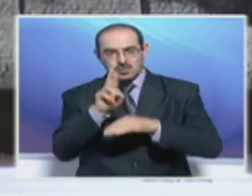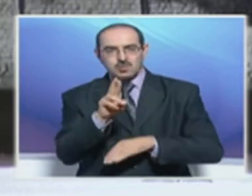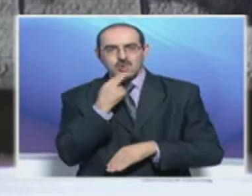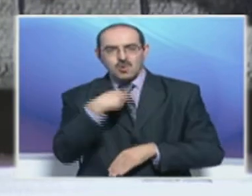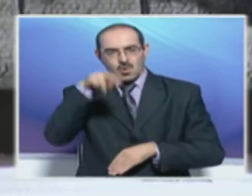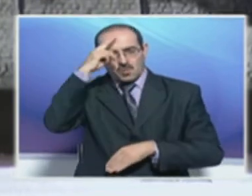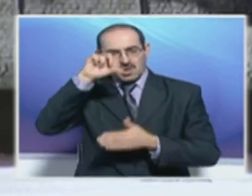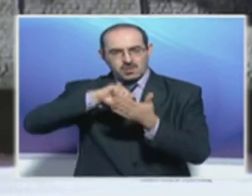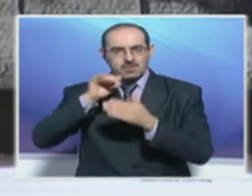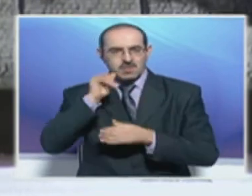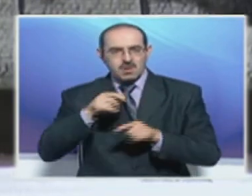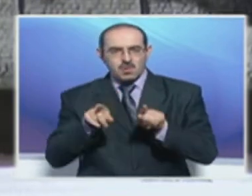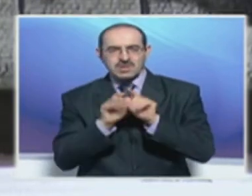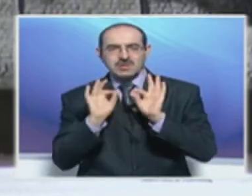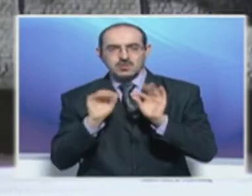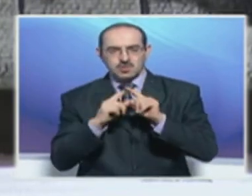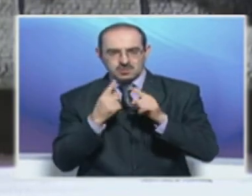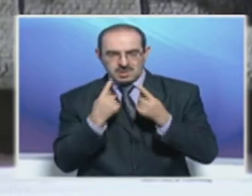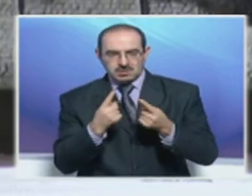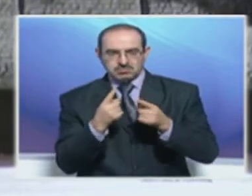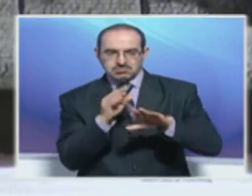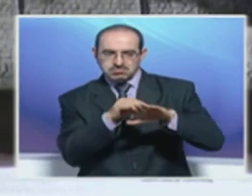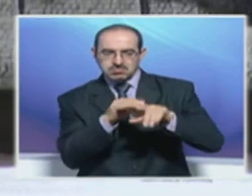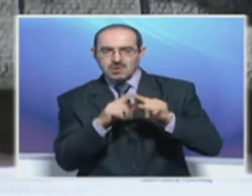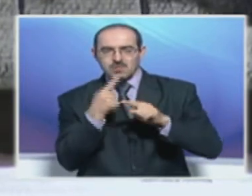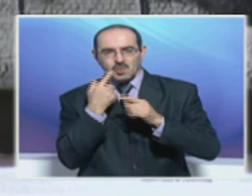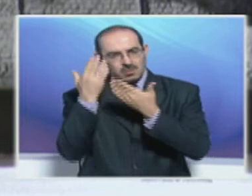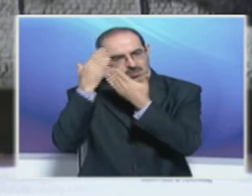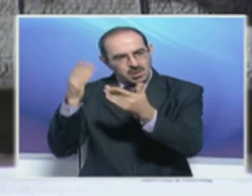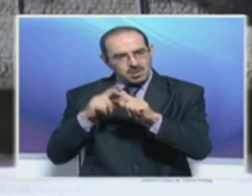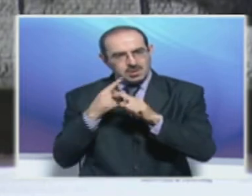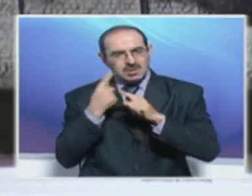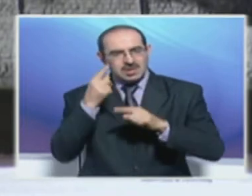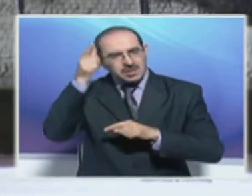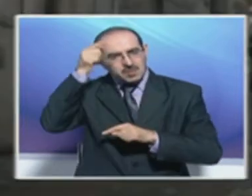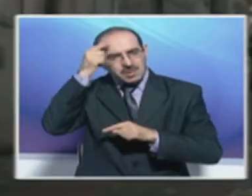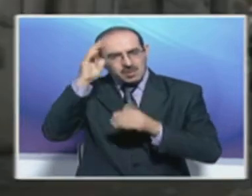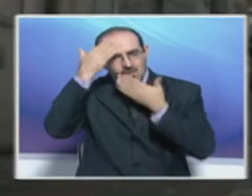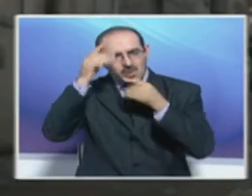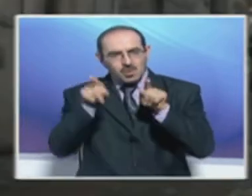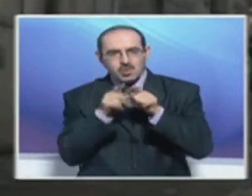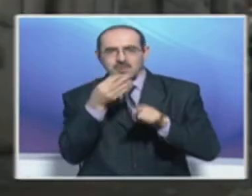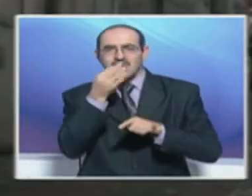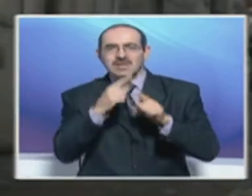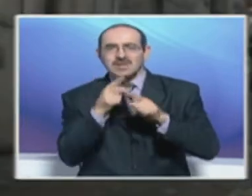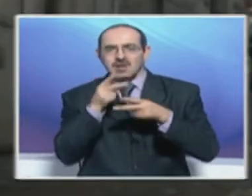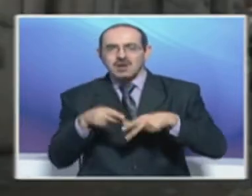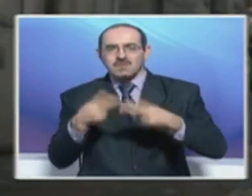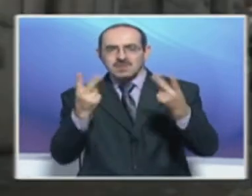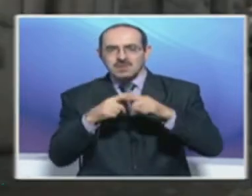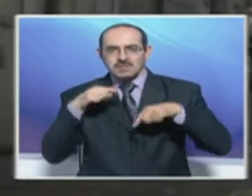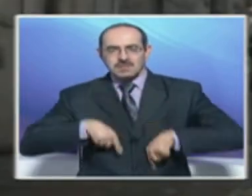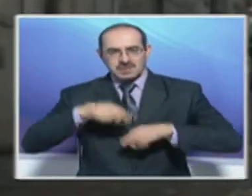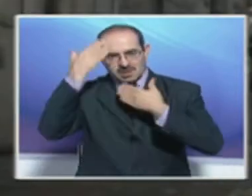الأوروبي ببروكسل، حيث من المرتقب أن يدعوهم إلى الاعتراف بالدولة الفلسطينية بحسب ما أعلن عنه وزير